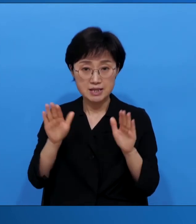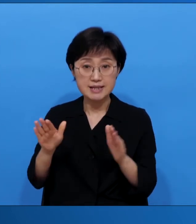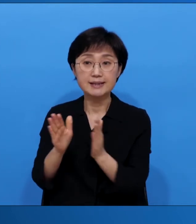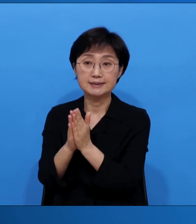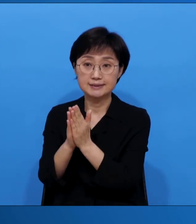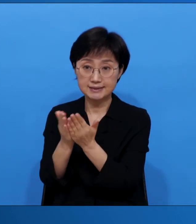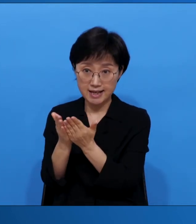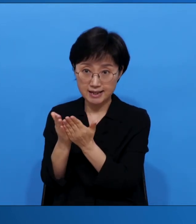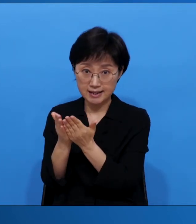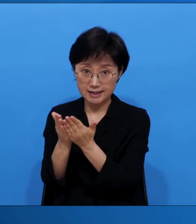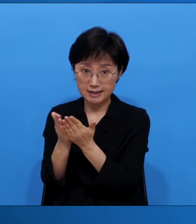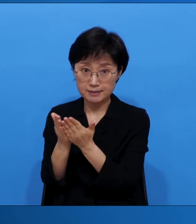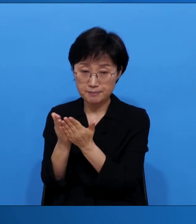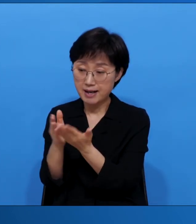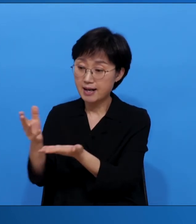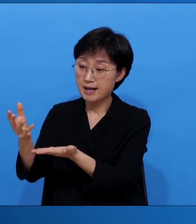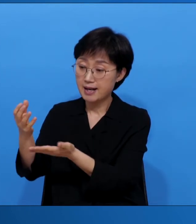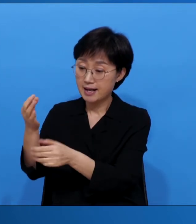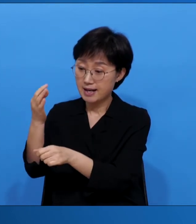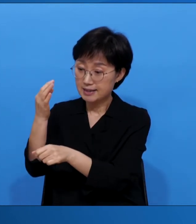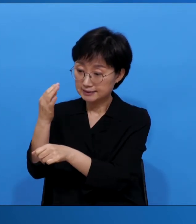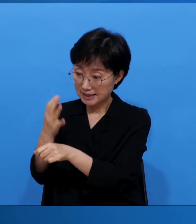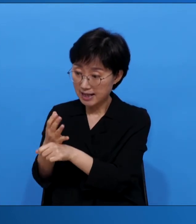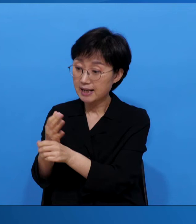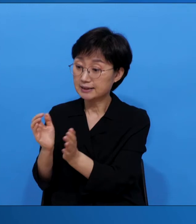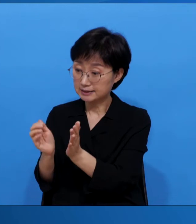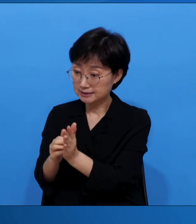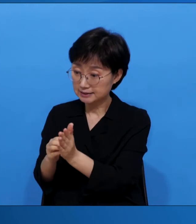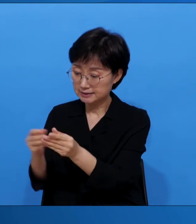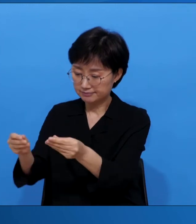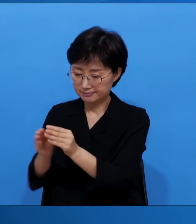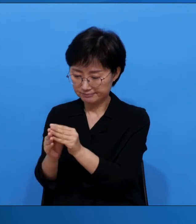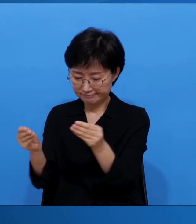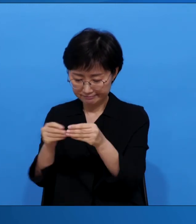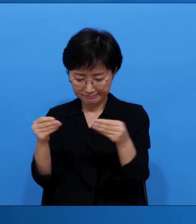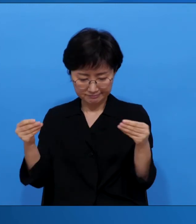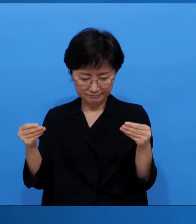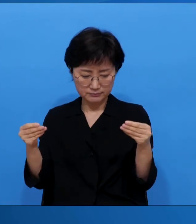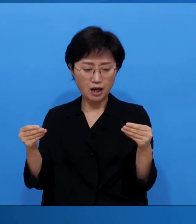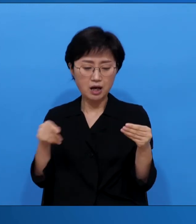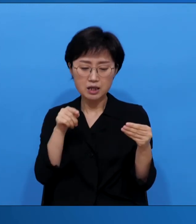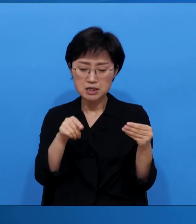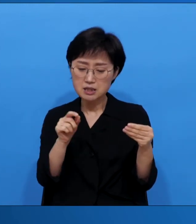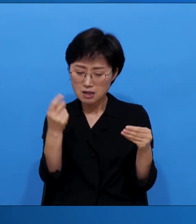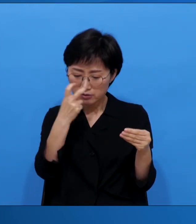책을 붙잡은 사람들이 강의 때도 얘기하겠지만은 원래 다락방 찾아내라.